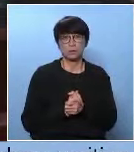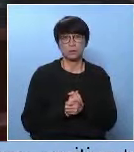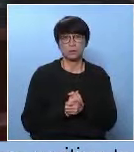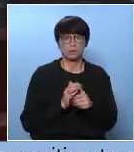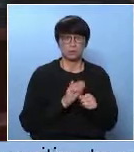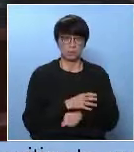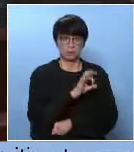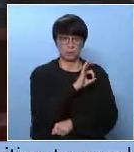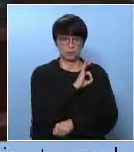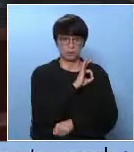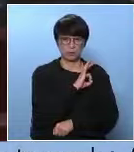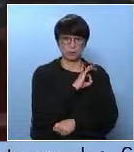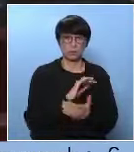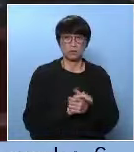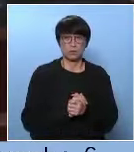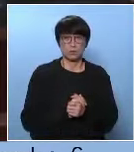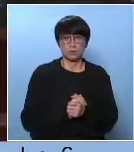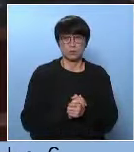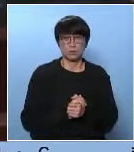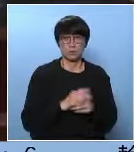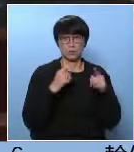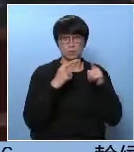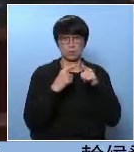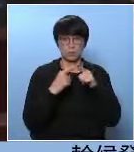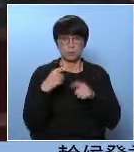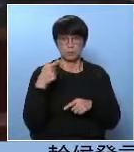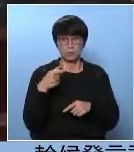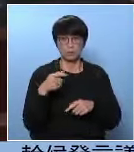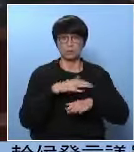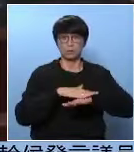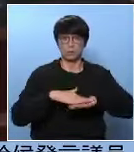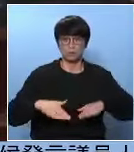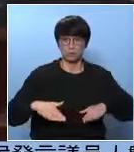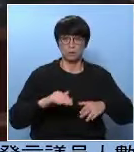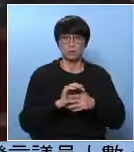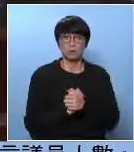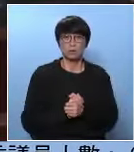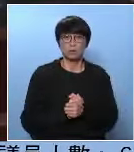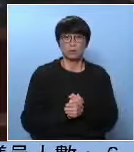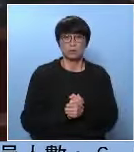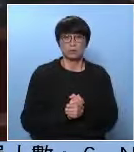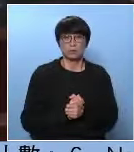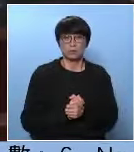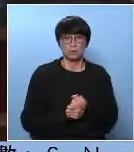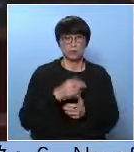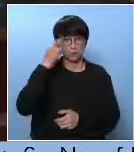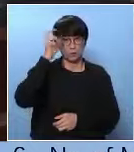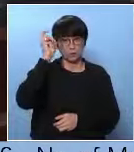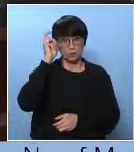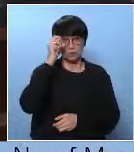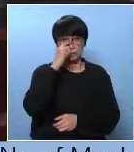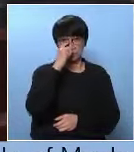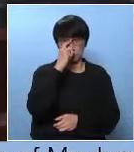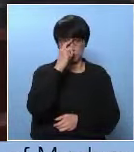社會的人生和財物的安全之外，我們當然都要去考慮